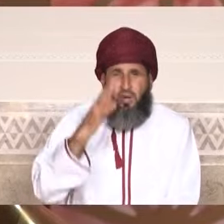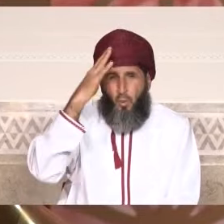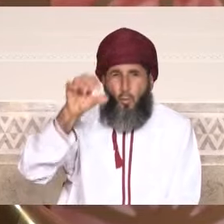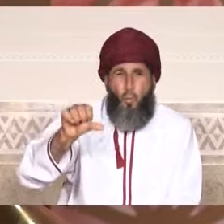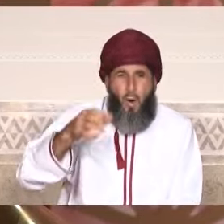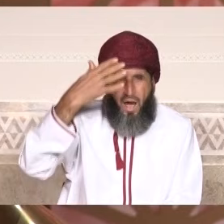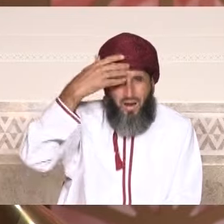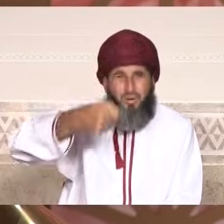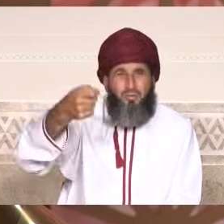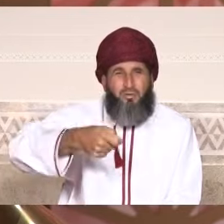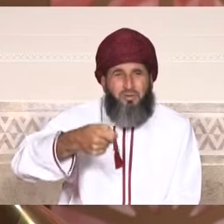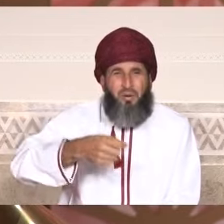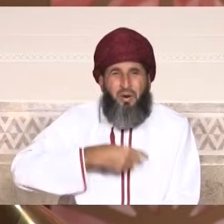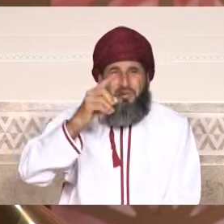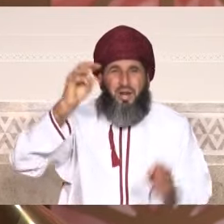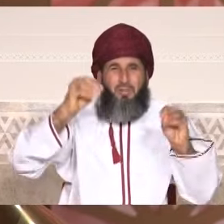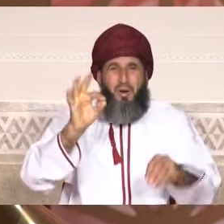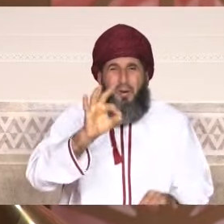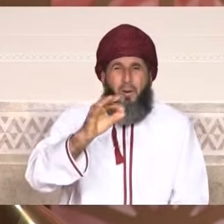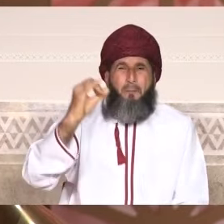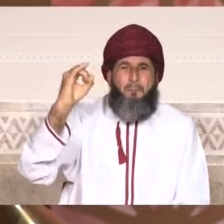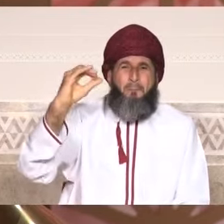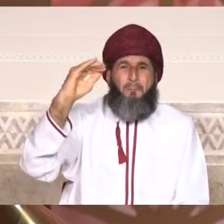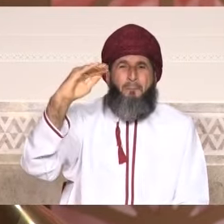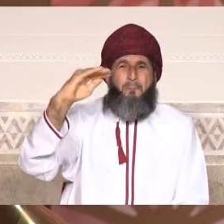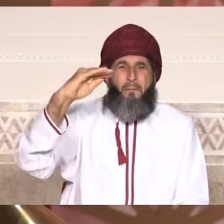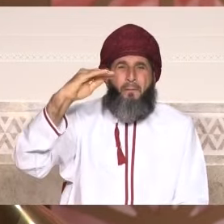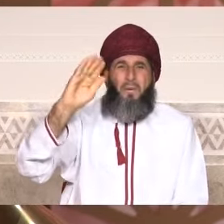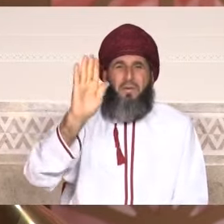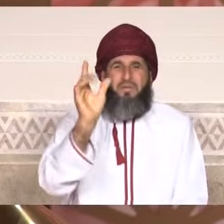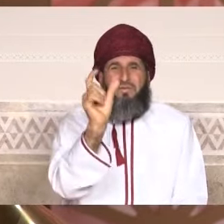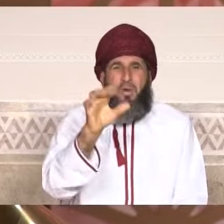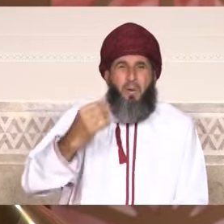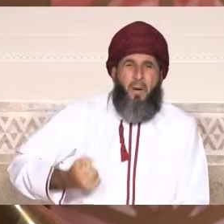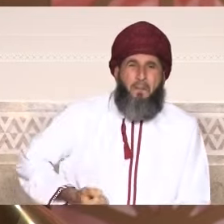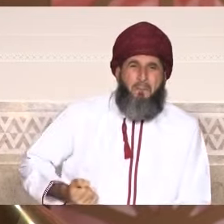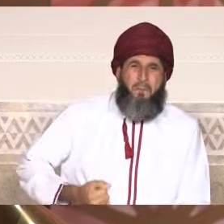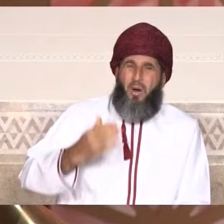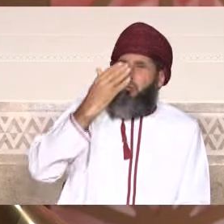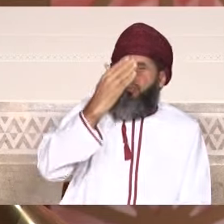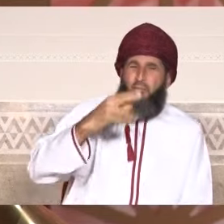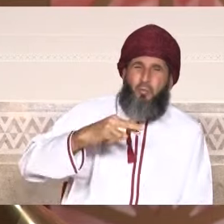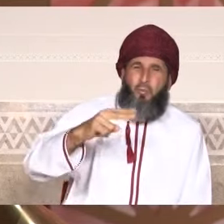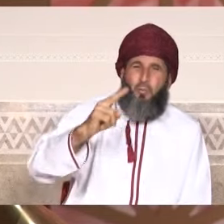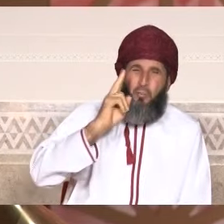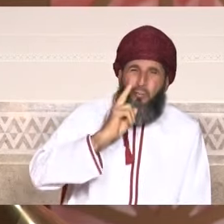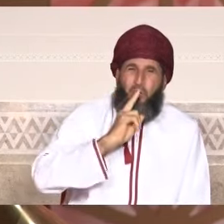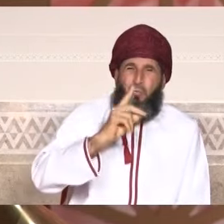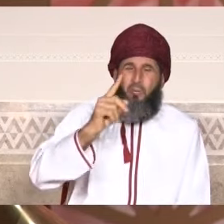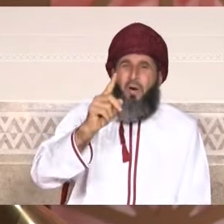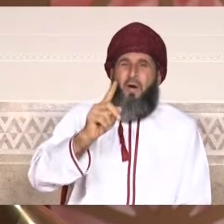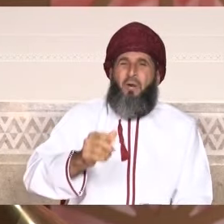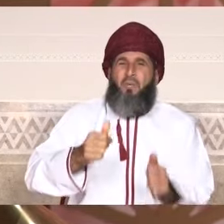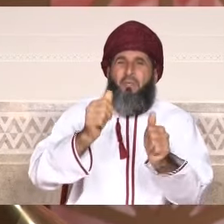السلام، بارك الله فيك أخي محسن، وحياكم الله وحيا الإخوة جميعا في مملكة البحرين، وفقكم الله لكل خير،